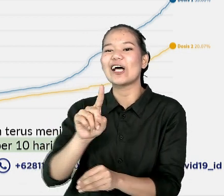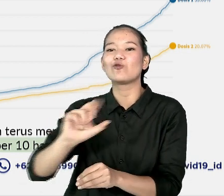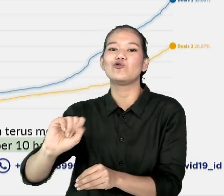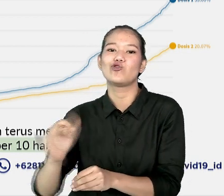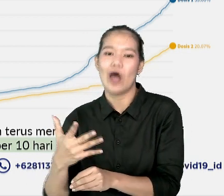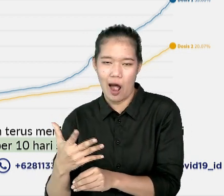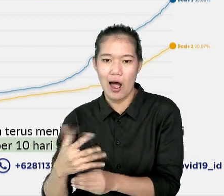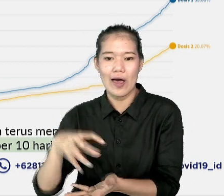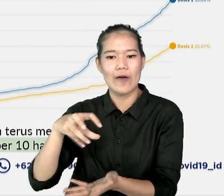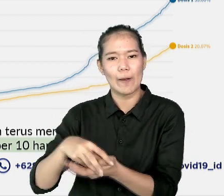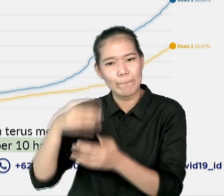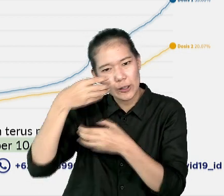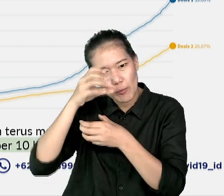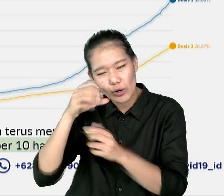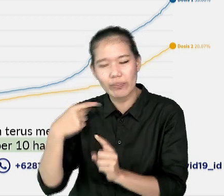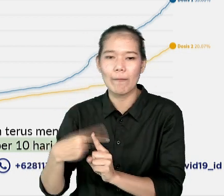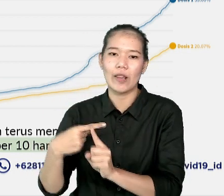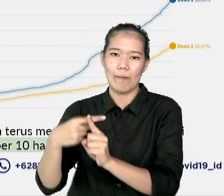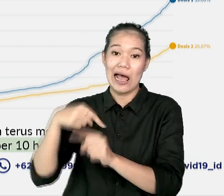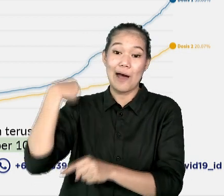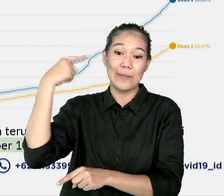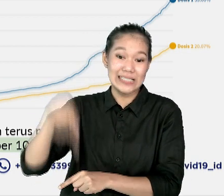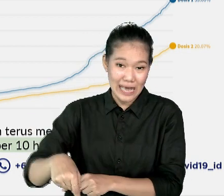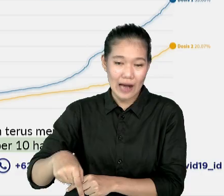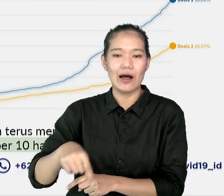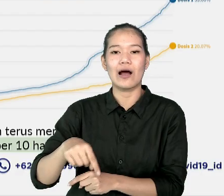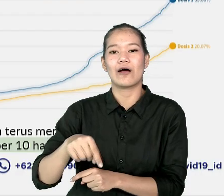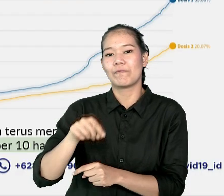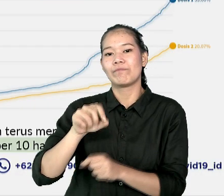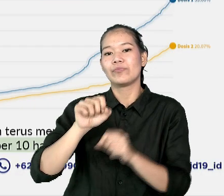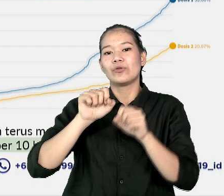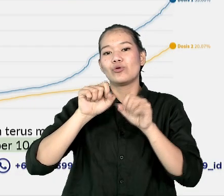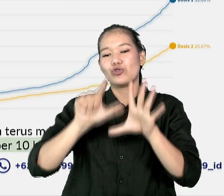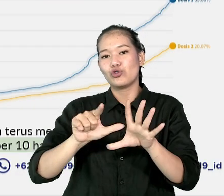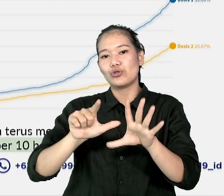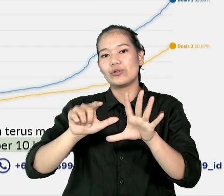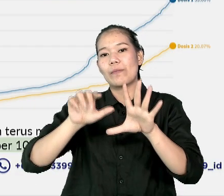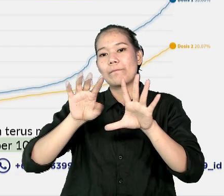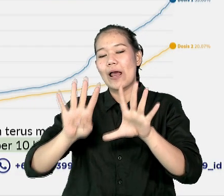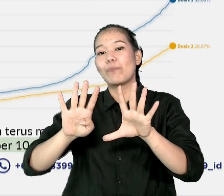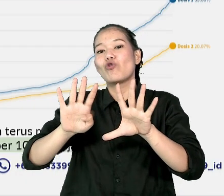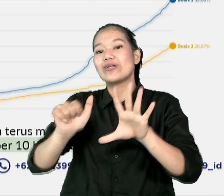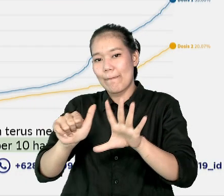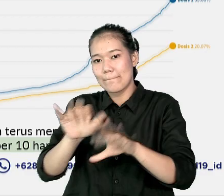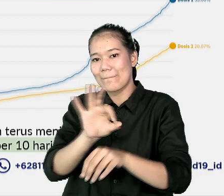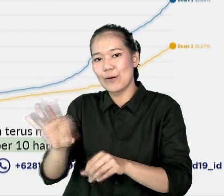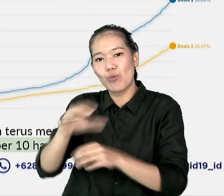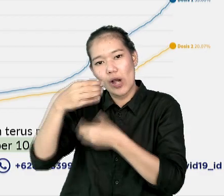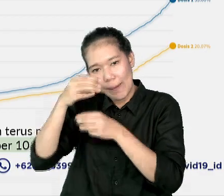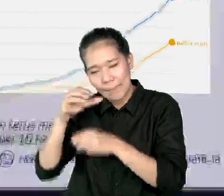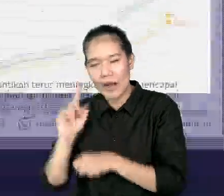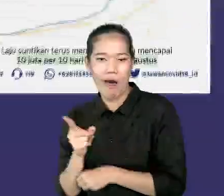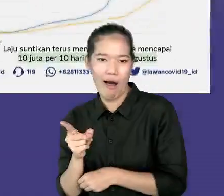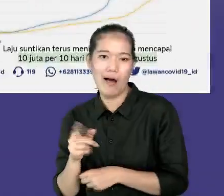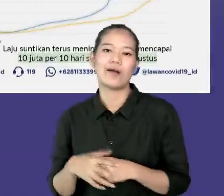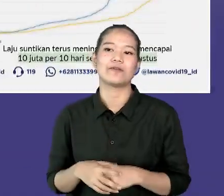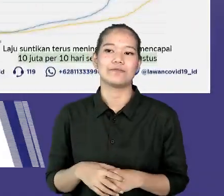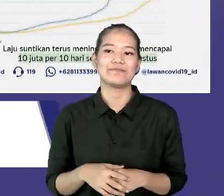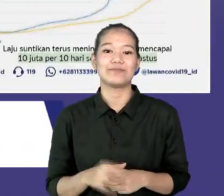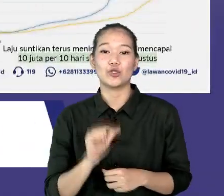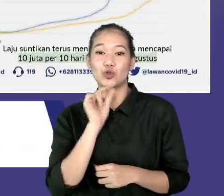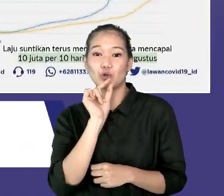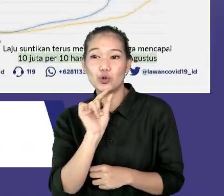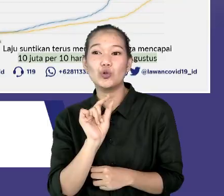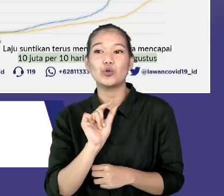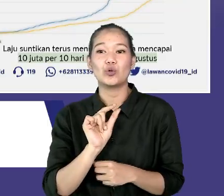laboratorium yang terus ditambah hingga saat ini terdapat 796 laboratorium rujukan di Indonesia. Untuk